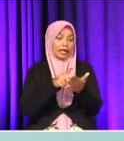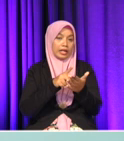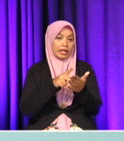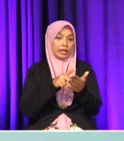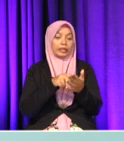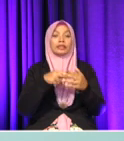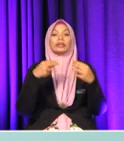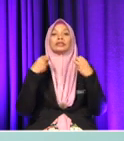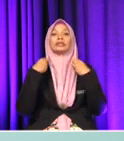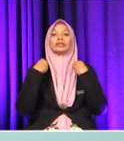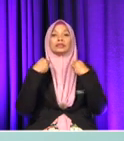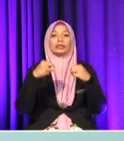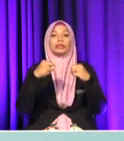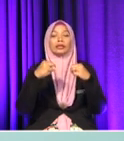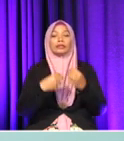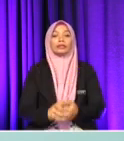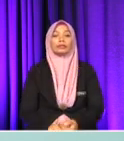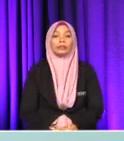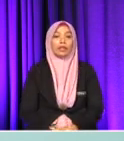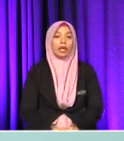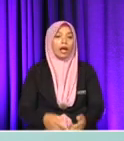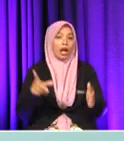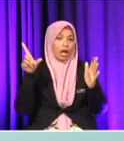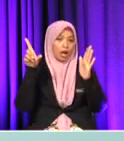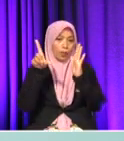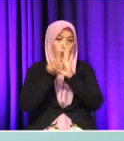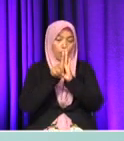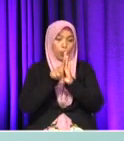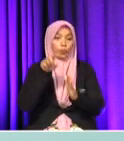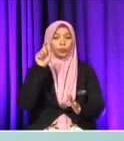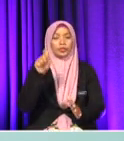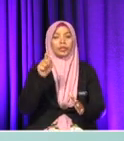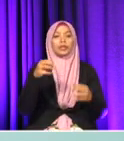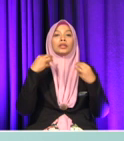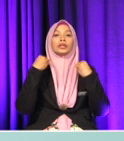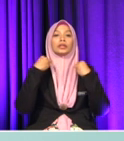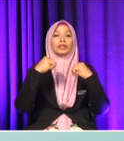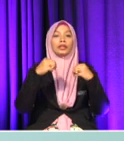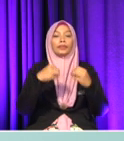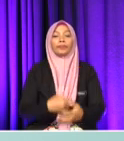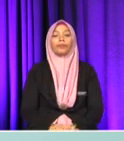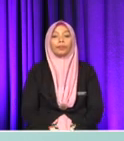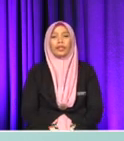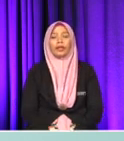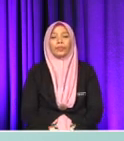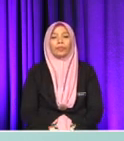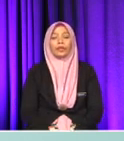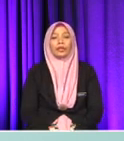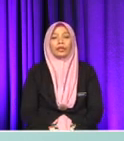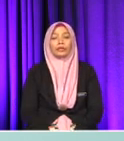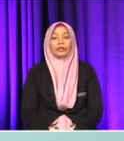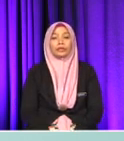font sebagai lambang atau tanda pengenalan Shortcake jadi soalnya ini 3 market jadi model